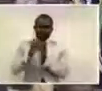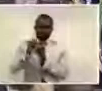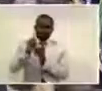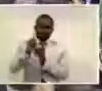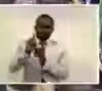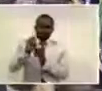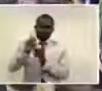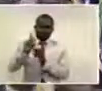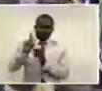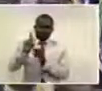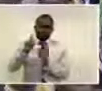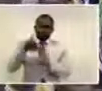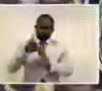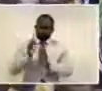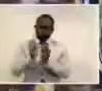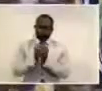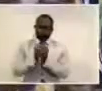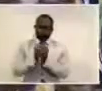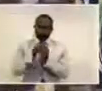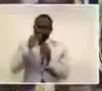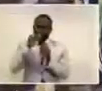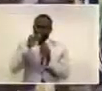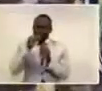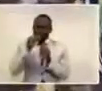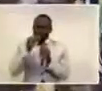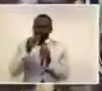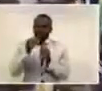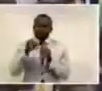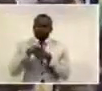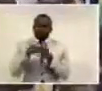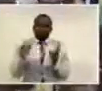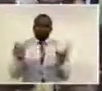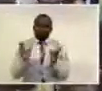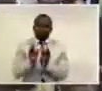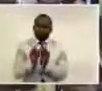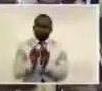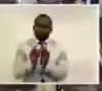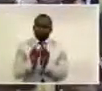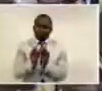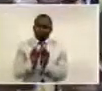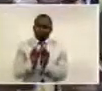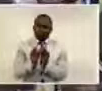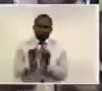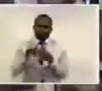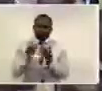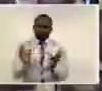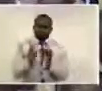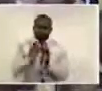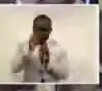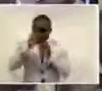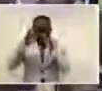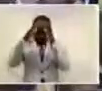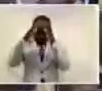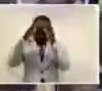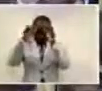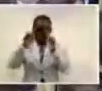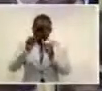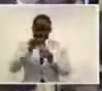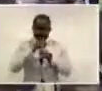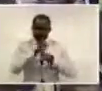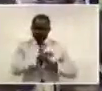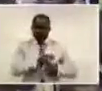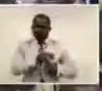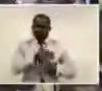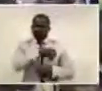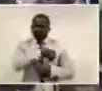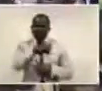Mudenda karere ka Rubavu ihotisha amagambo vuba dore muri make ikibazo cyanjye muri make perezida nahejejwe mu mutungo wa